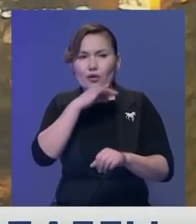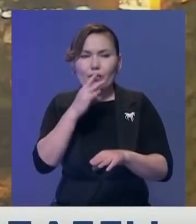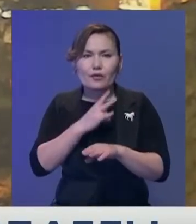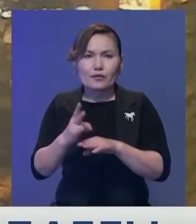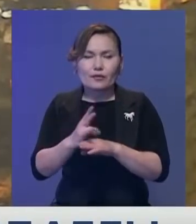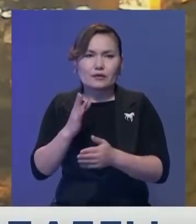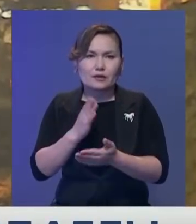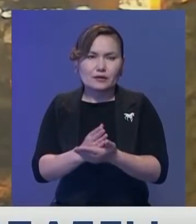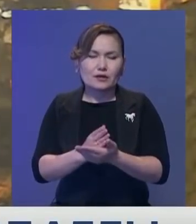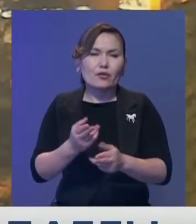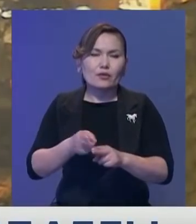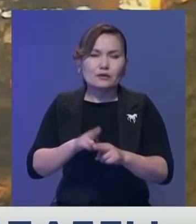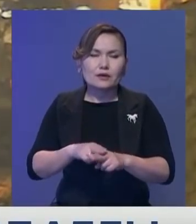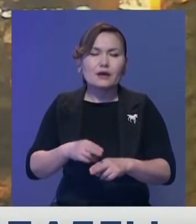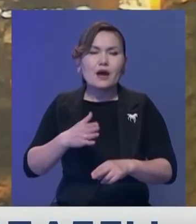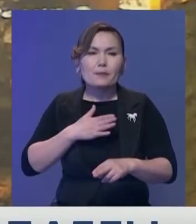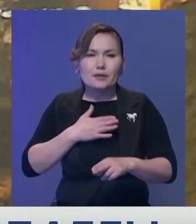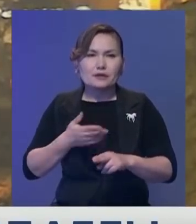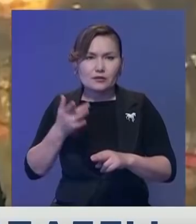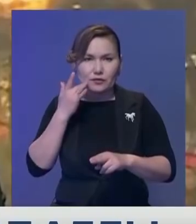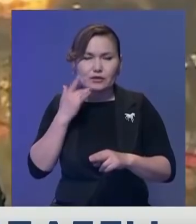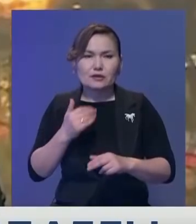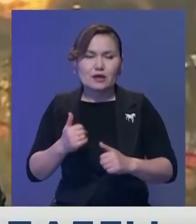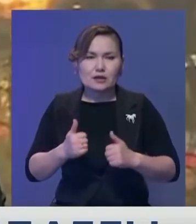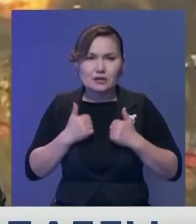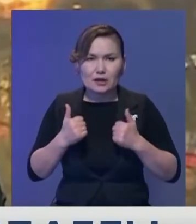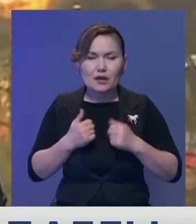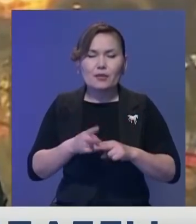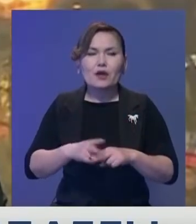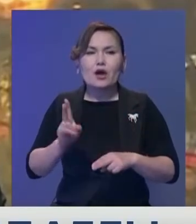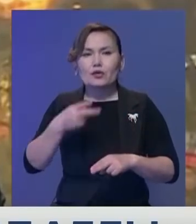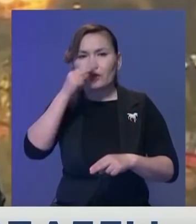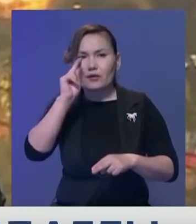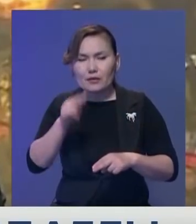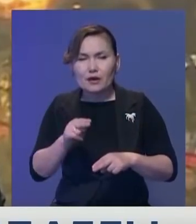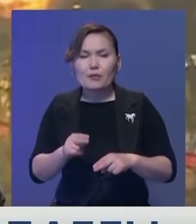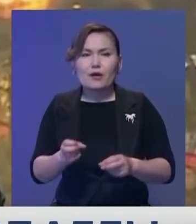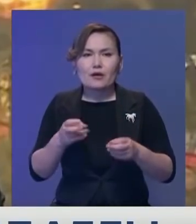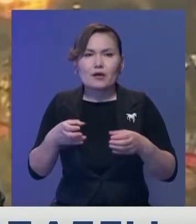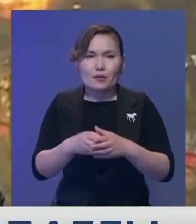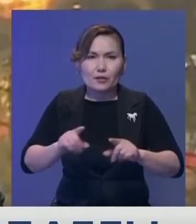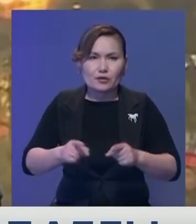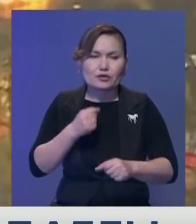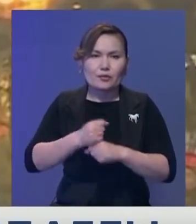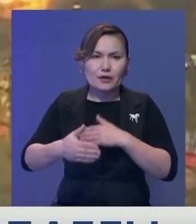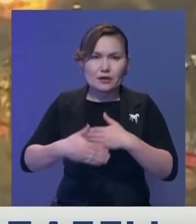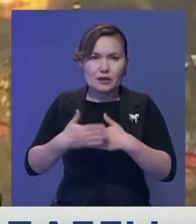еңбегін жоққа шығармақ. Алайда біз бұған жол бермейміз. Қастандық жасағандардың барлығын анықтап, жауапқа тартатын